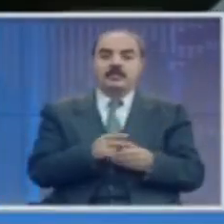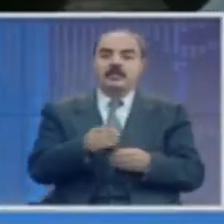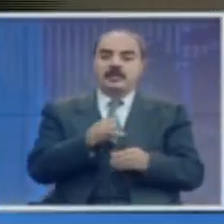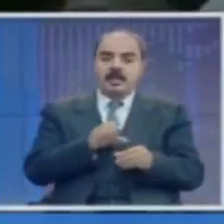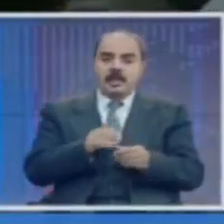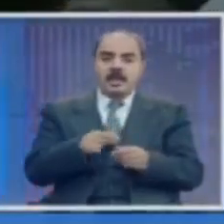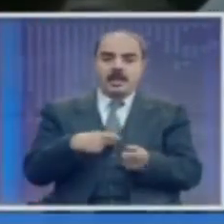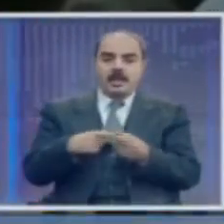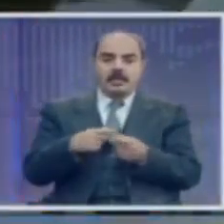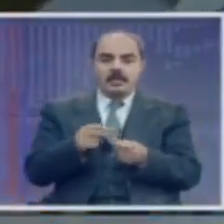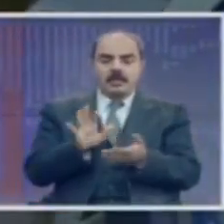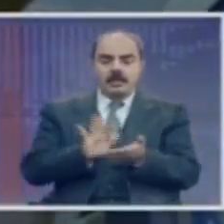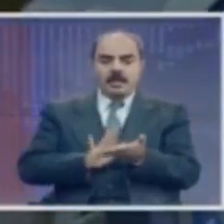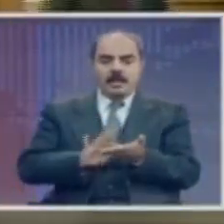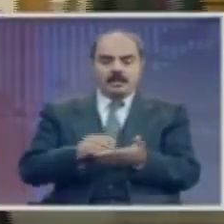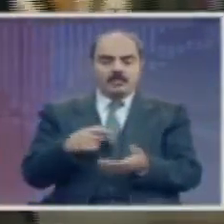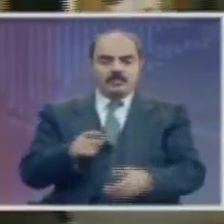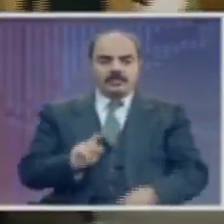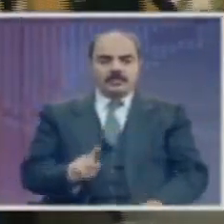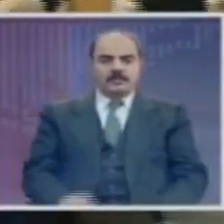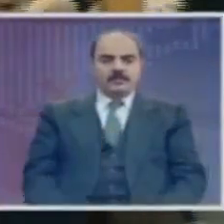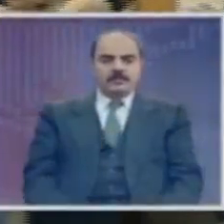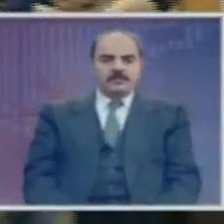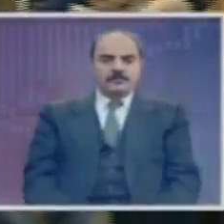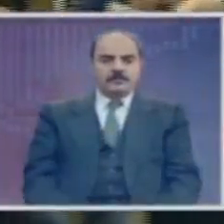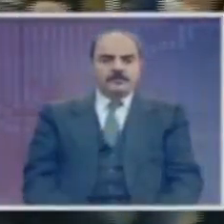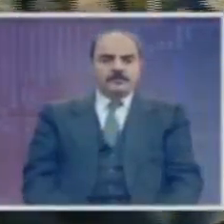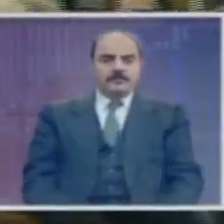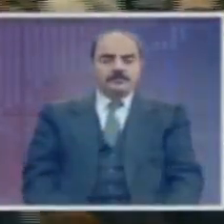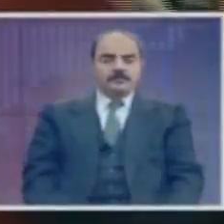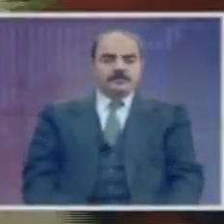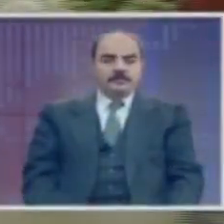على عمليات أدوات الدفع اللا تلامسية.